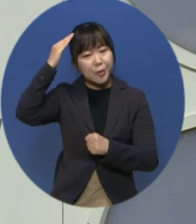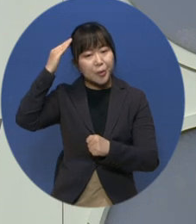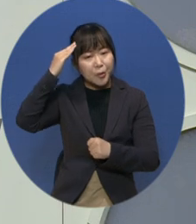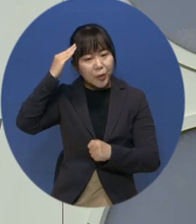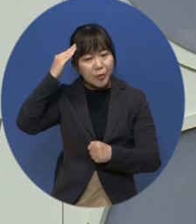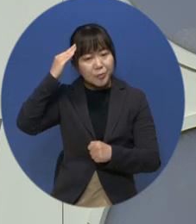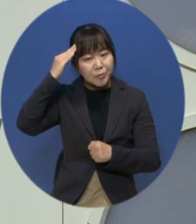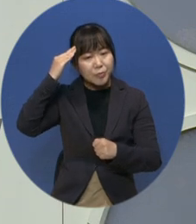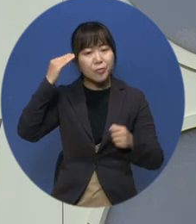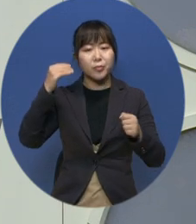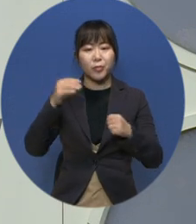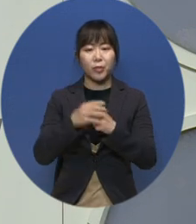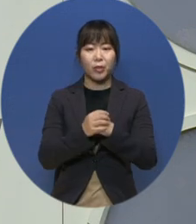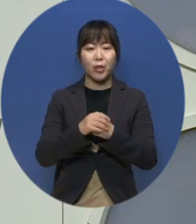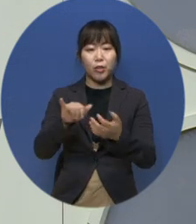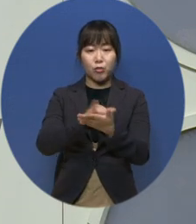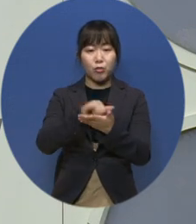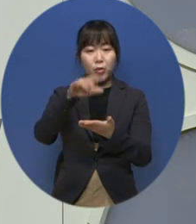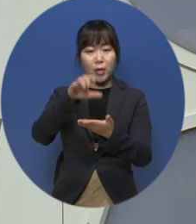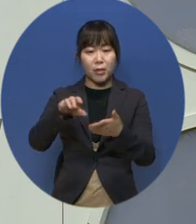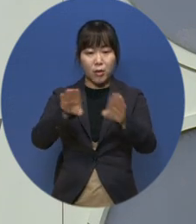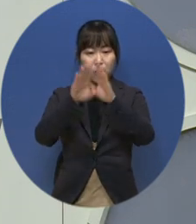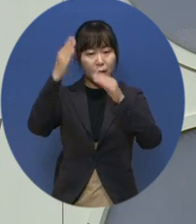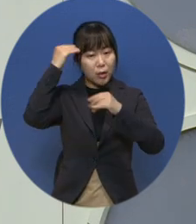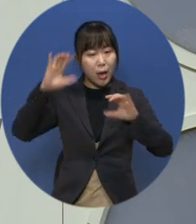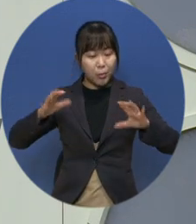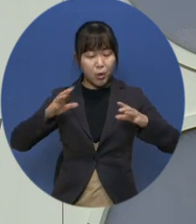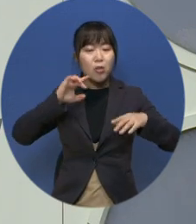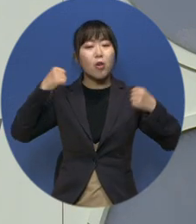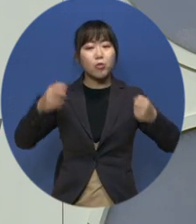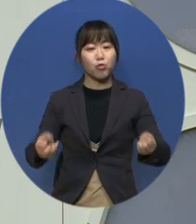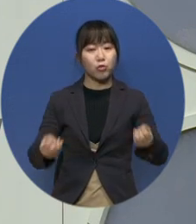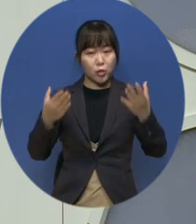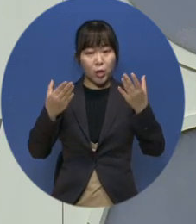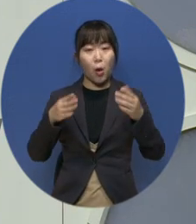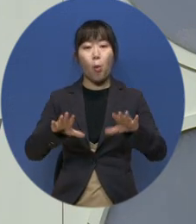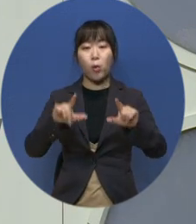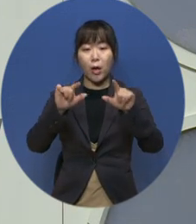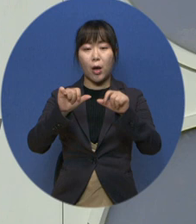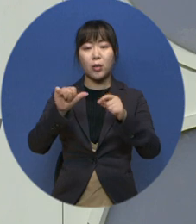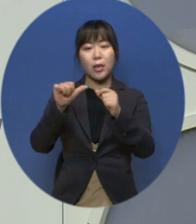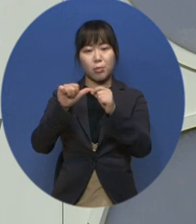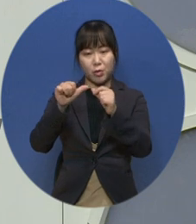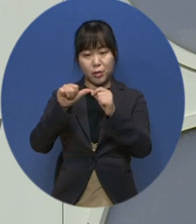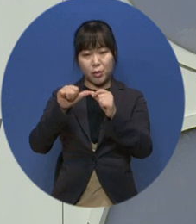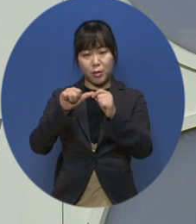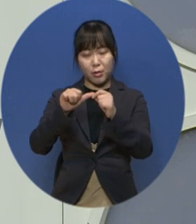Theater Festival in New York이라고 그래가지고 금년이 5회째입니다.